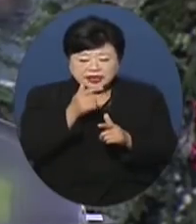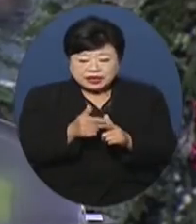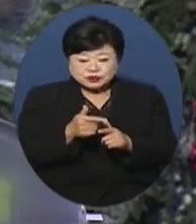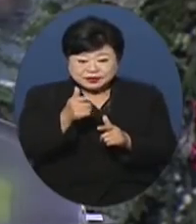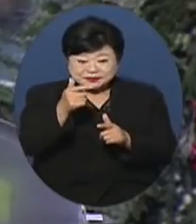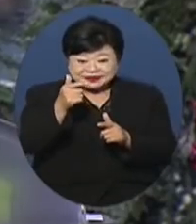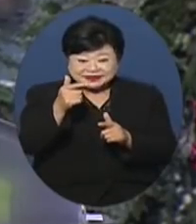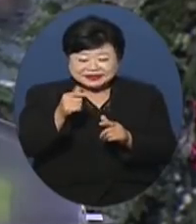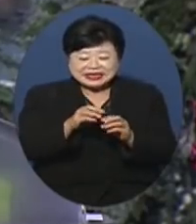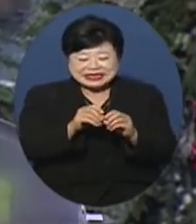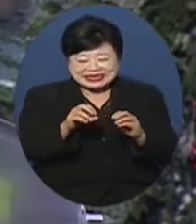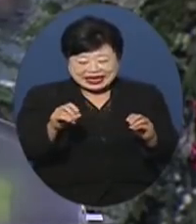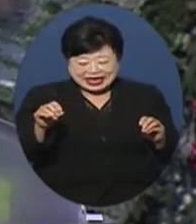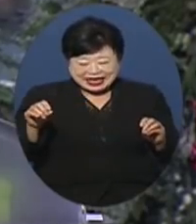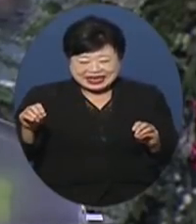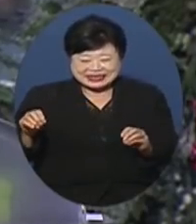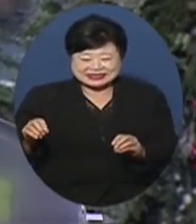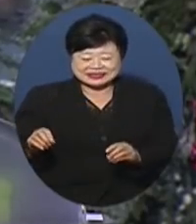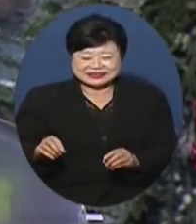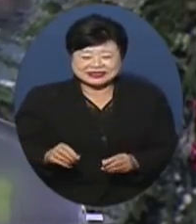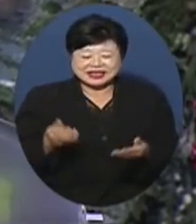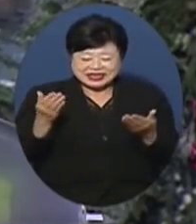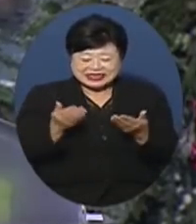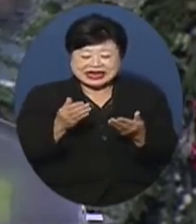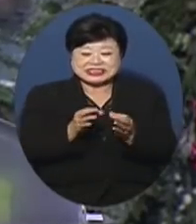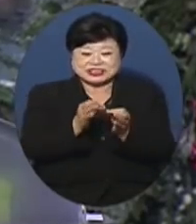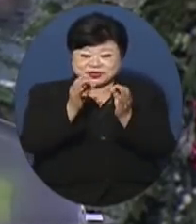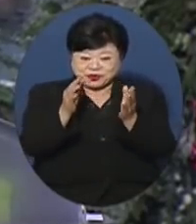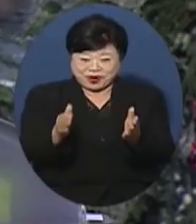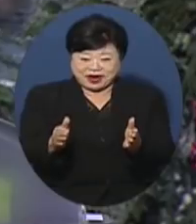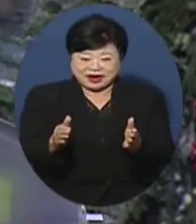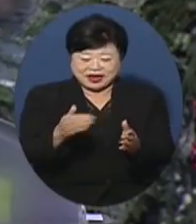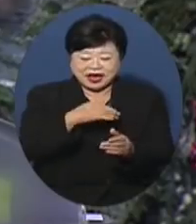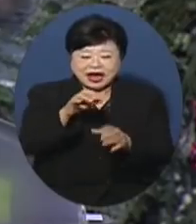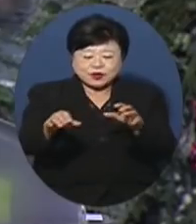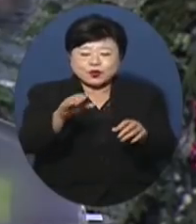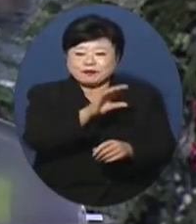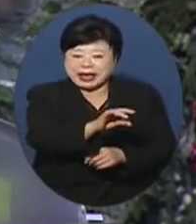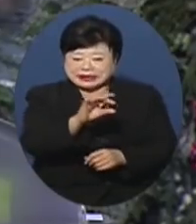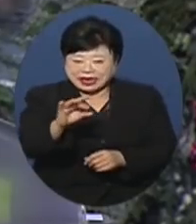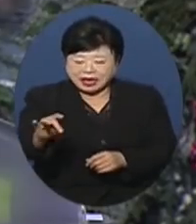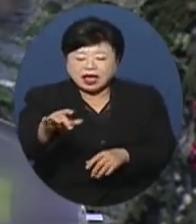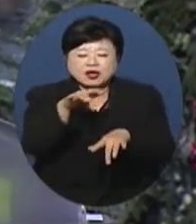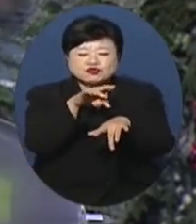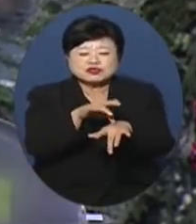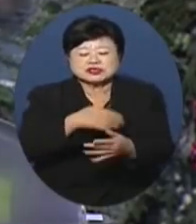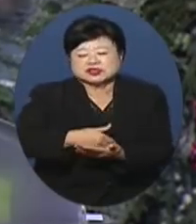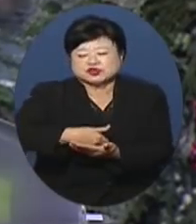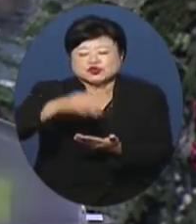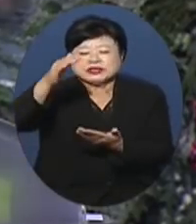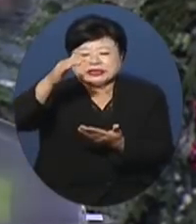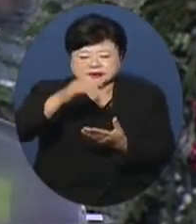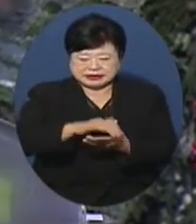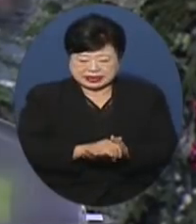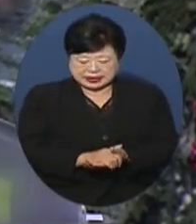예수님은 이 땅에서 사역하시는 동안 가는 곳마다 귀신을